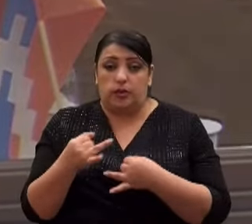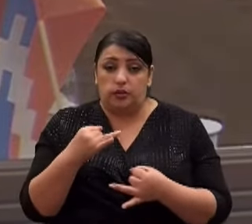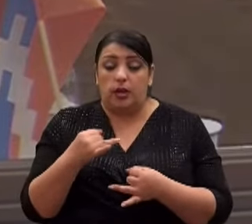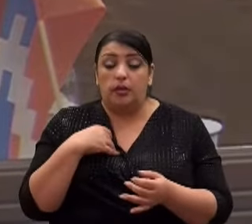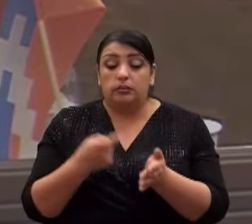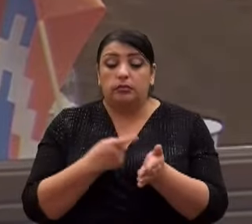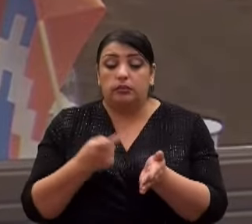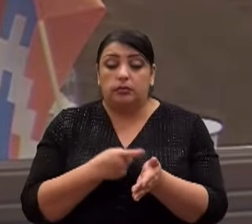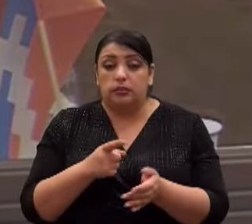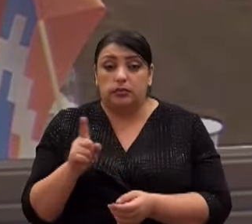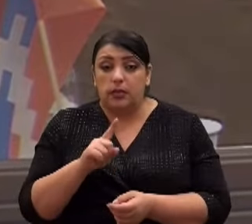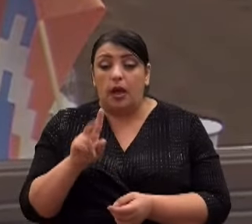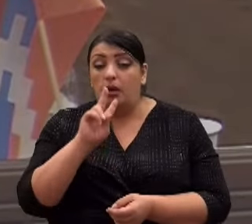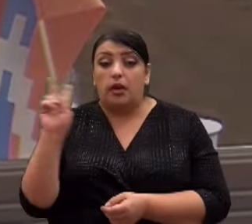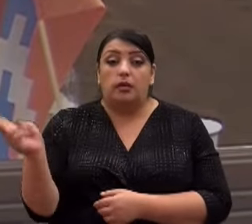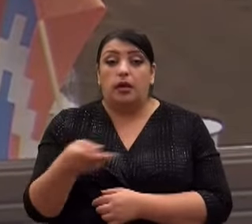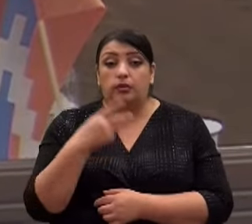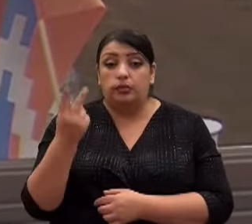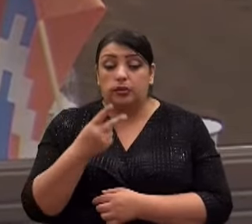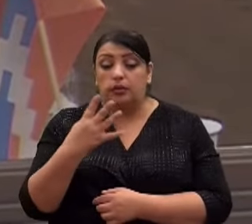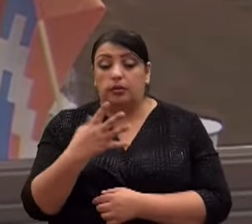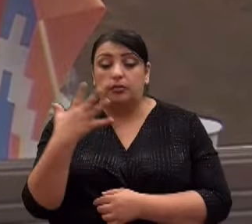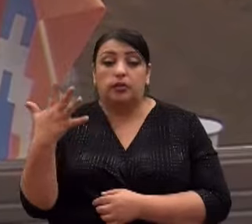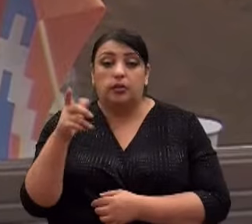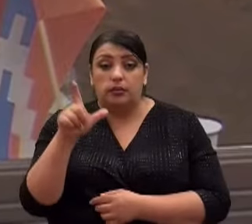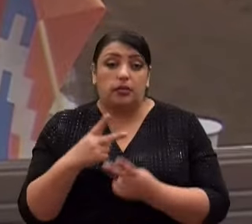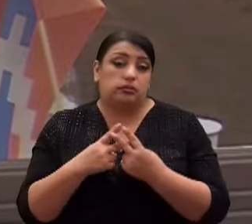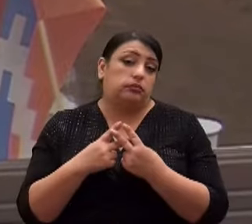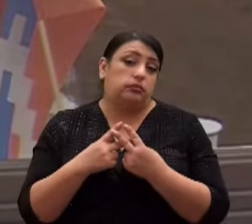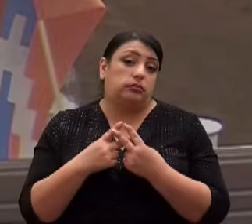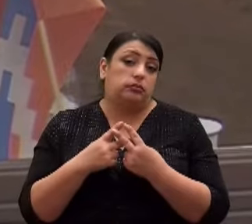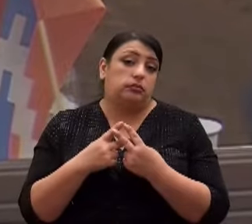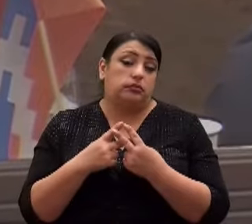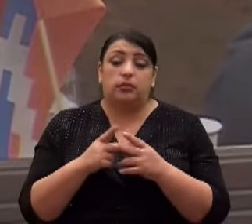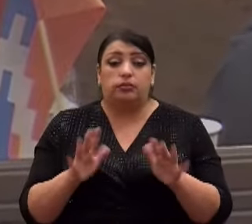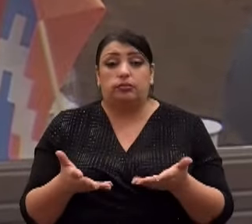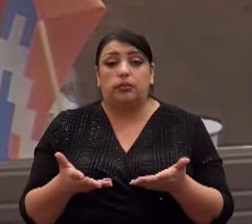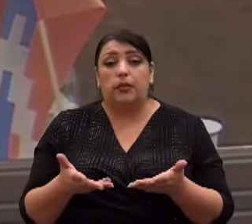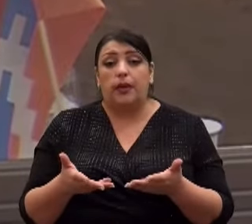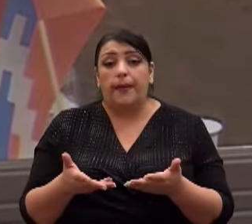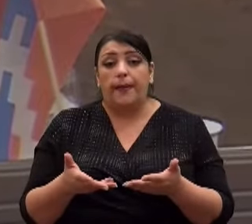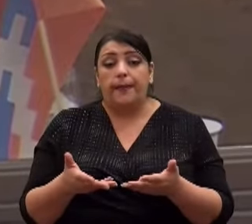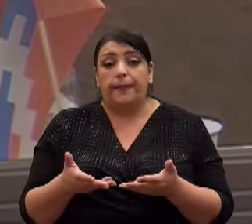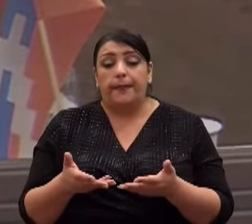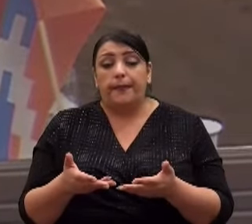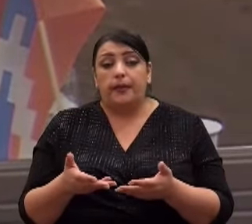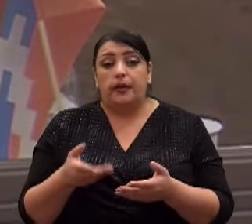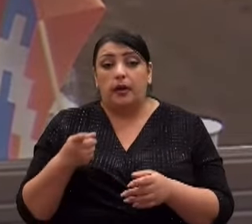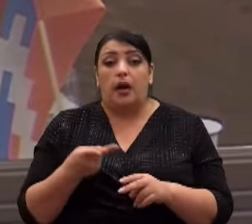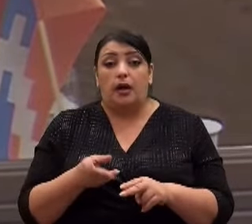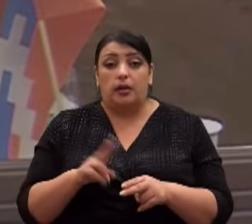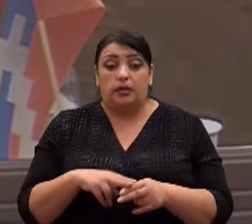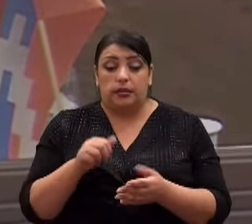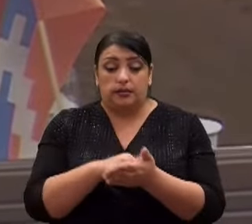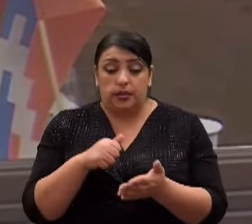է, այլ 2 տարի 45 օր մարդուն կալանքի տակ պահել։ Եվ այդ առումով